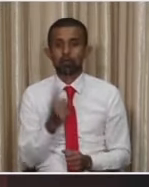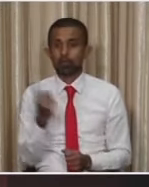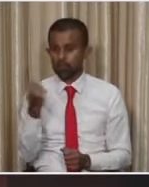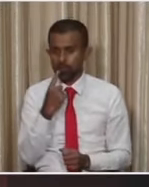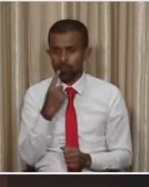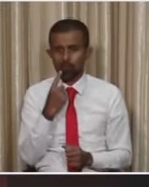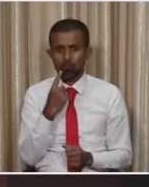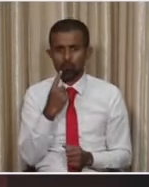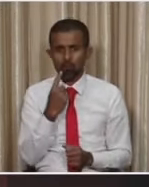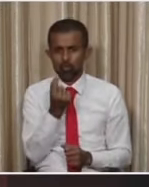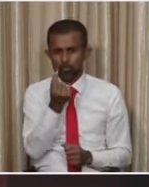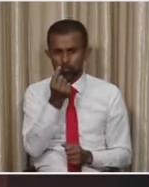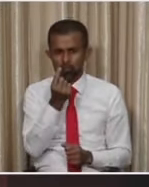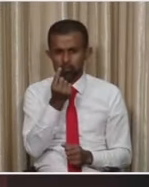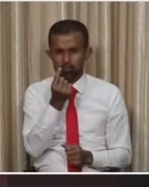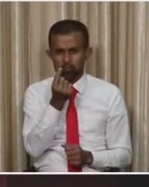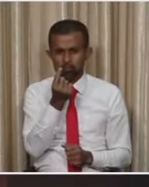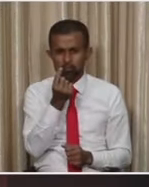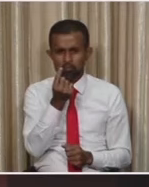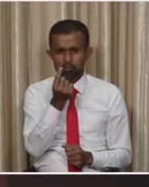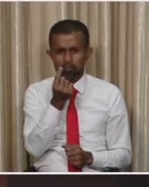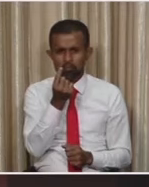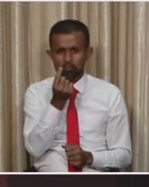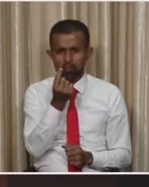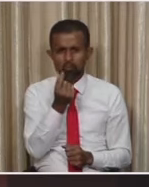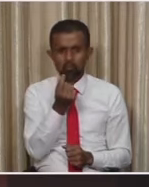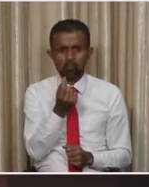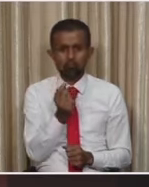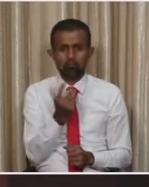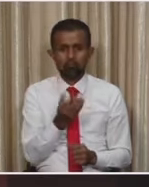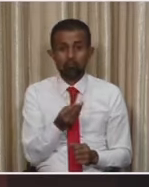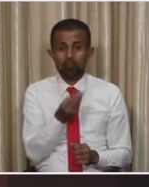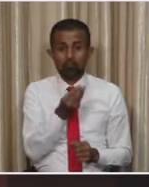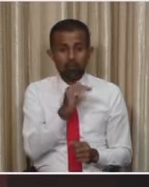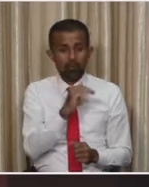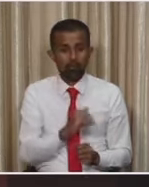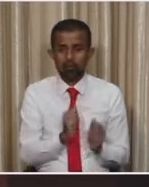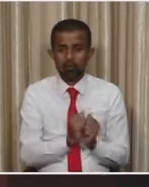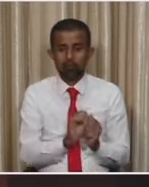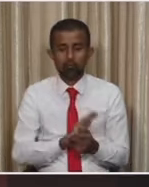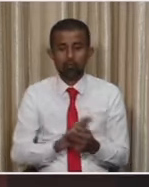ඇඩිය මේ දශම ගානක් විතර වටිනාකමක් තියෙන දේවල් කරන එක නෙමෙයි, කියපු දේ කරන්නේ.